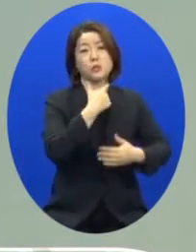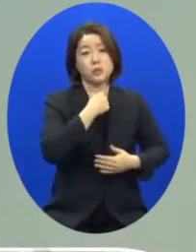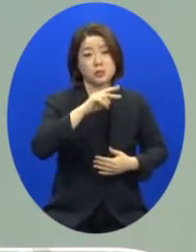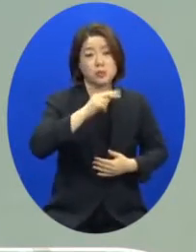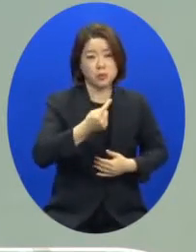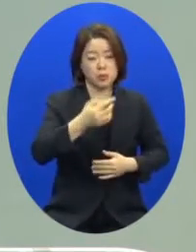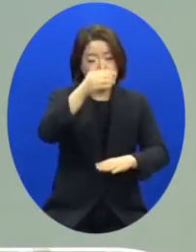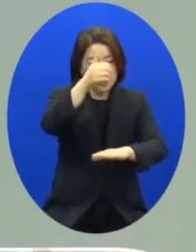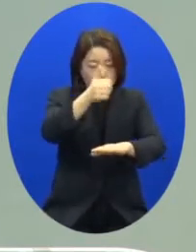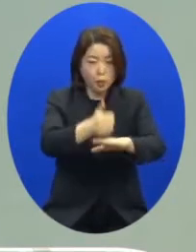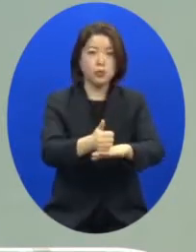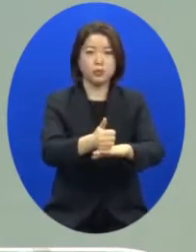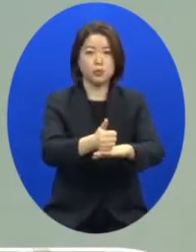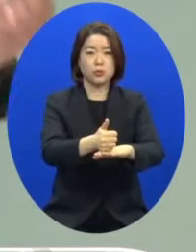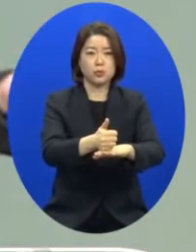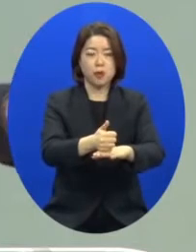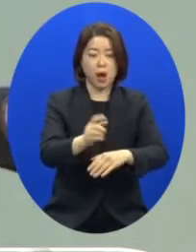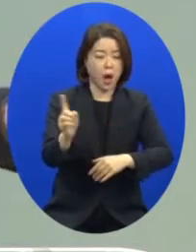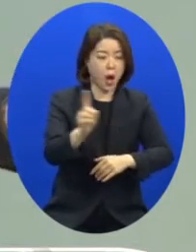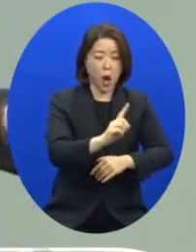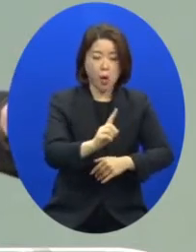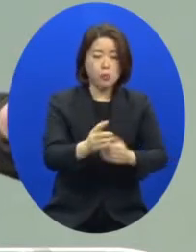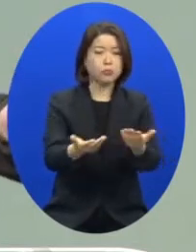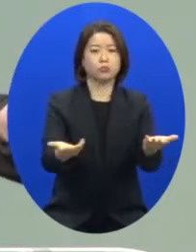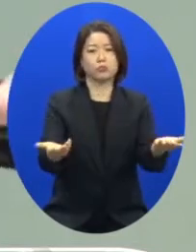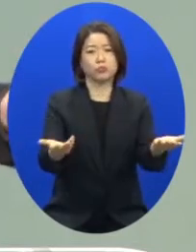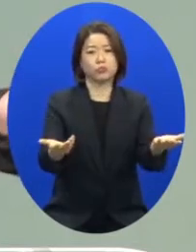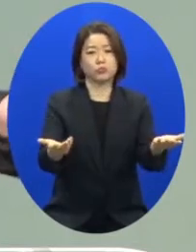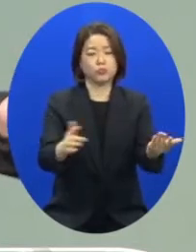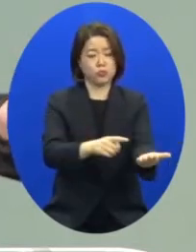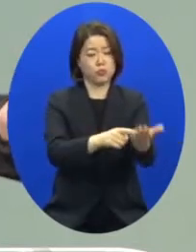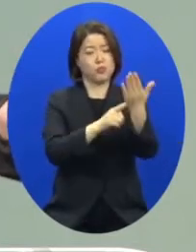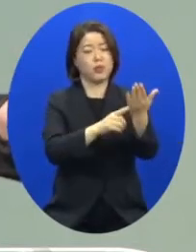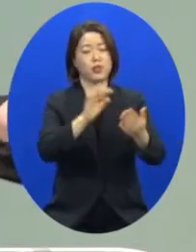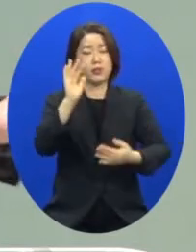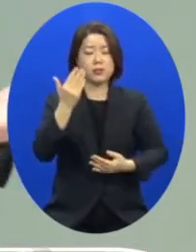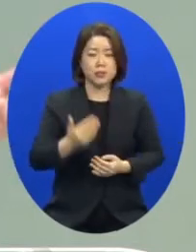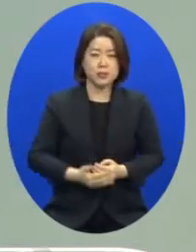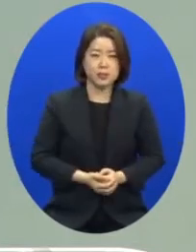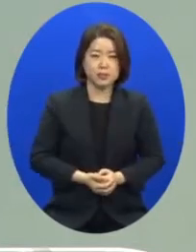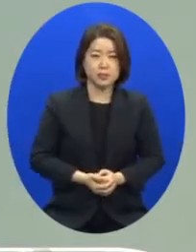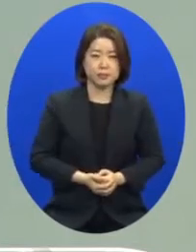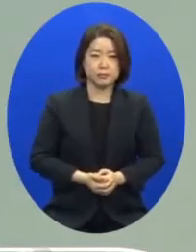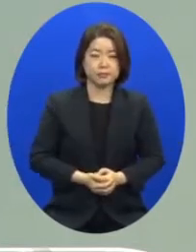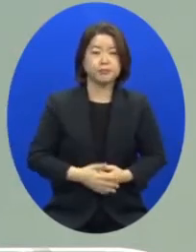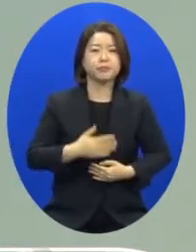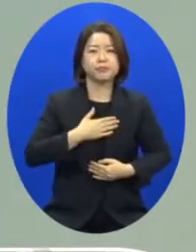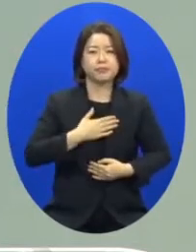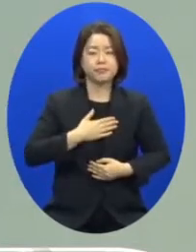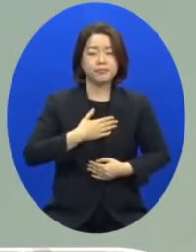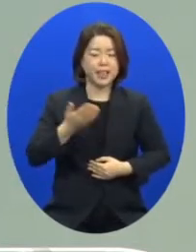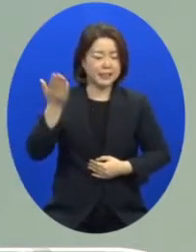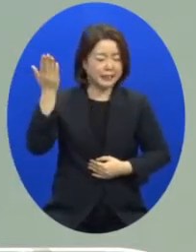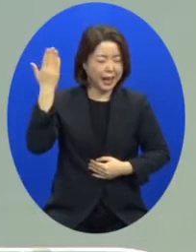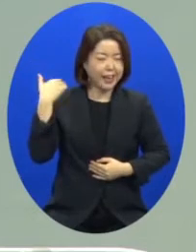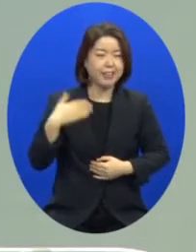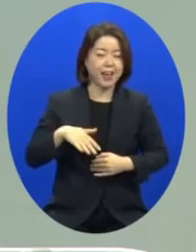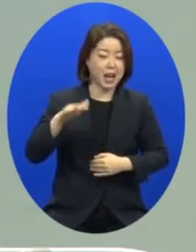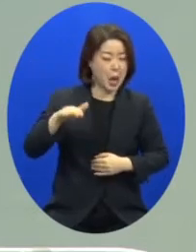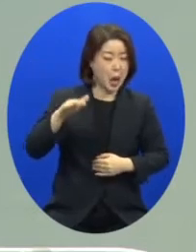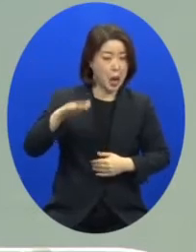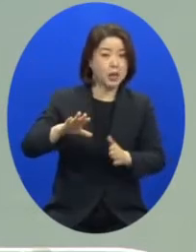결국은 아무것도 아니라는 것만 드러나고 맙니다 제가 참 철 없은 어린